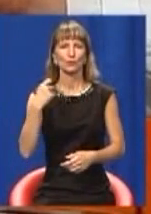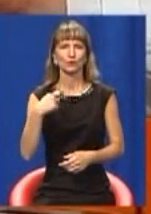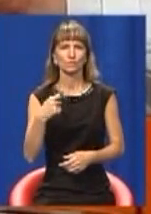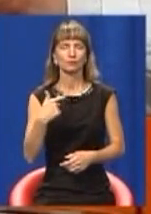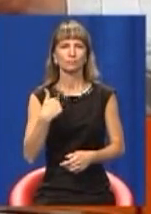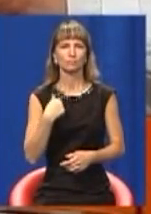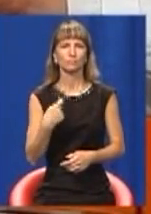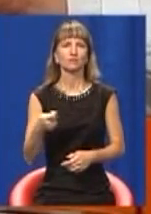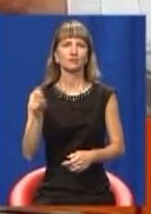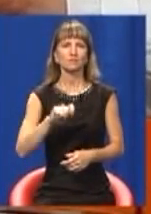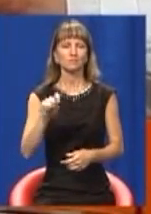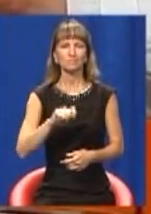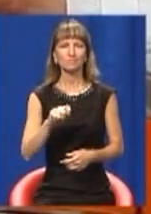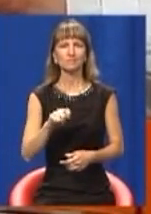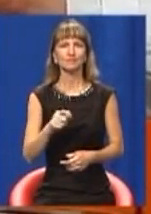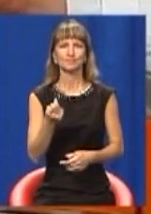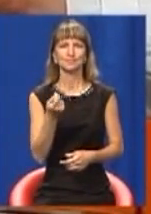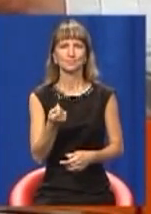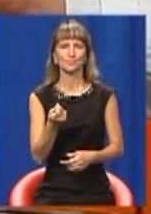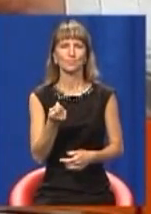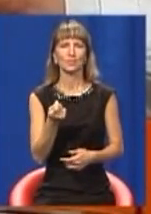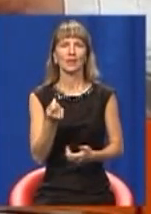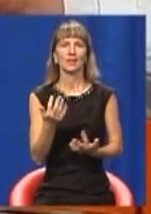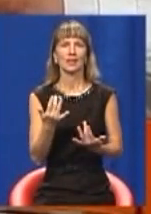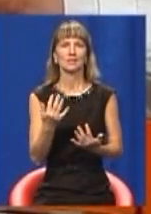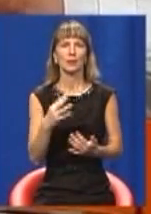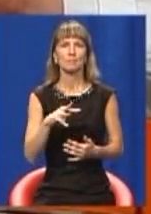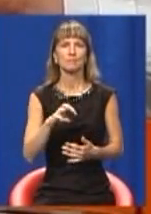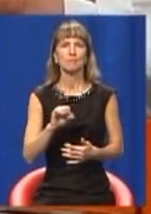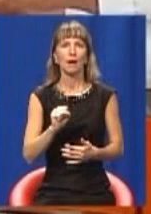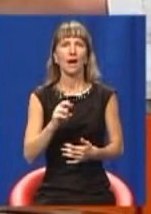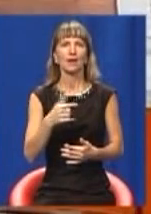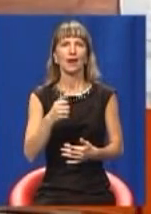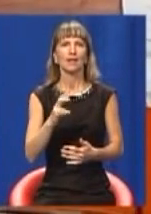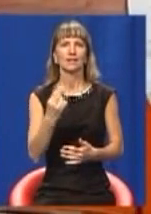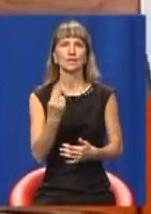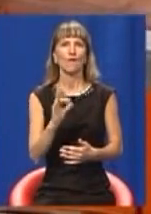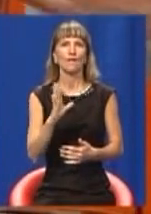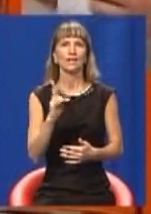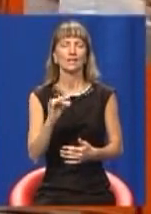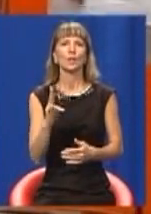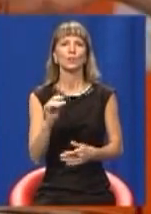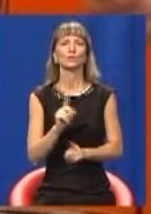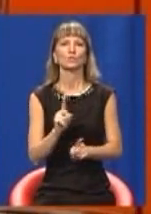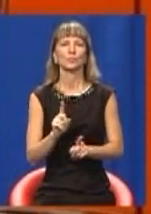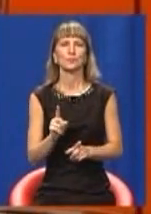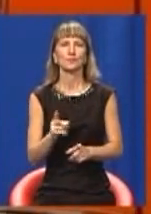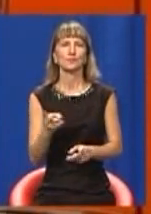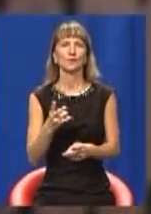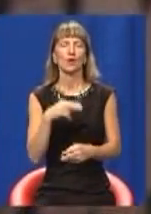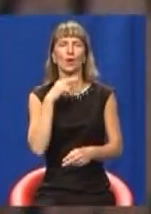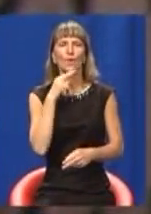Я насыпаю небольшое количество марганцовки. Ну что, Амин,